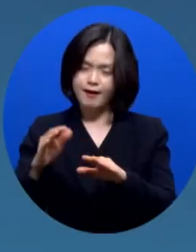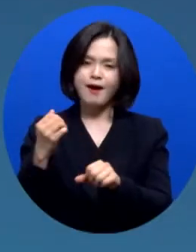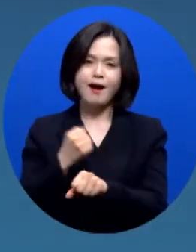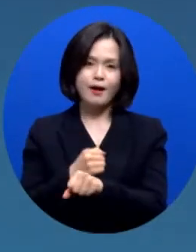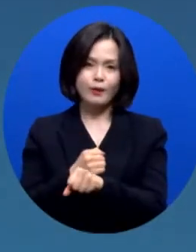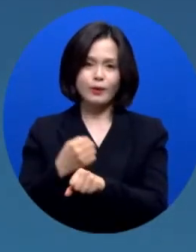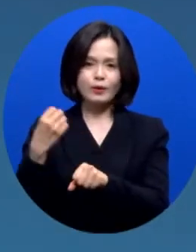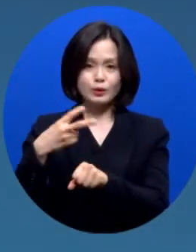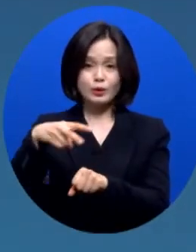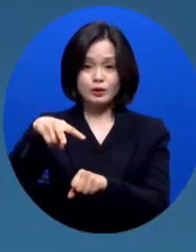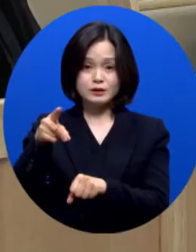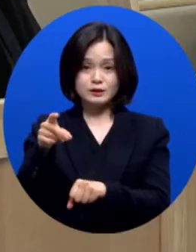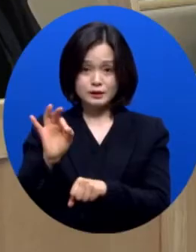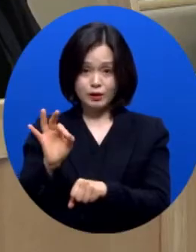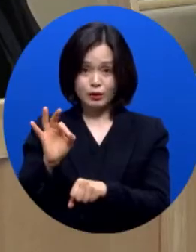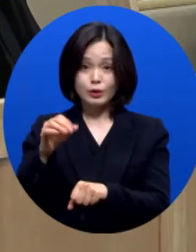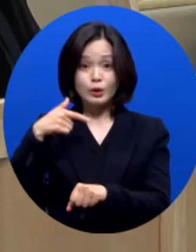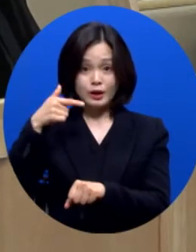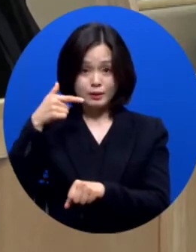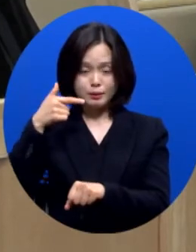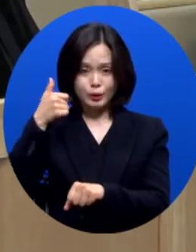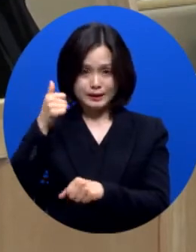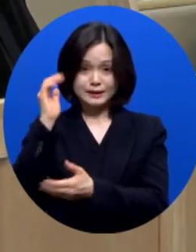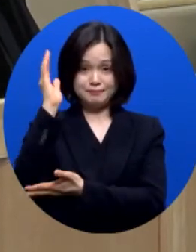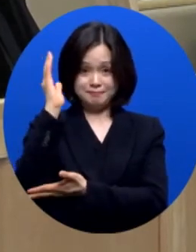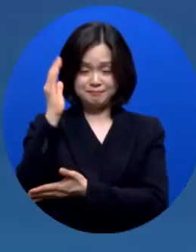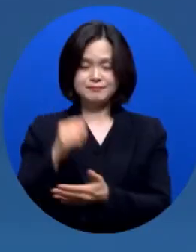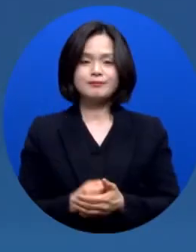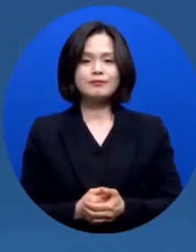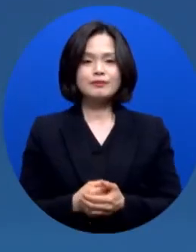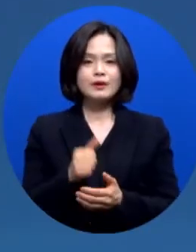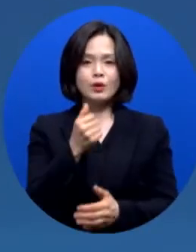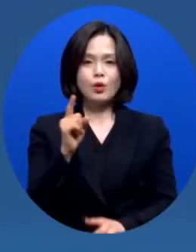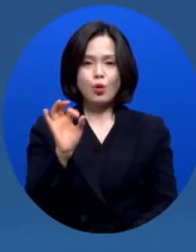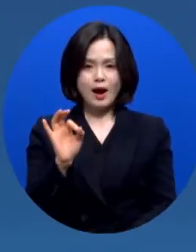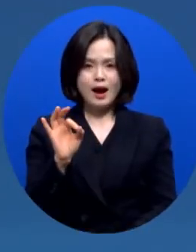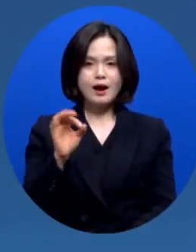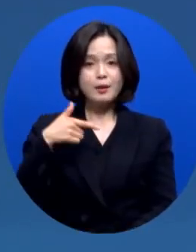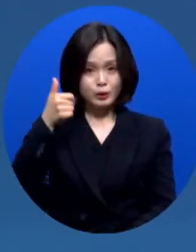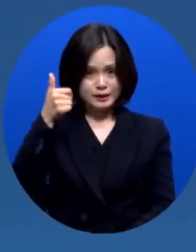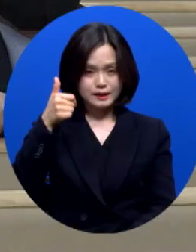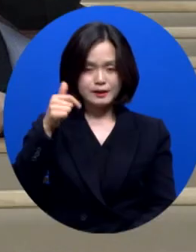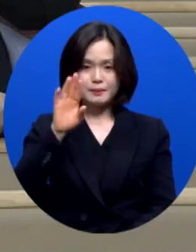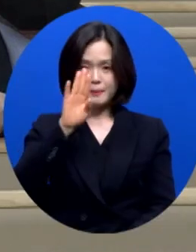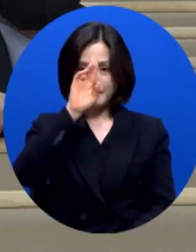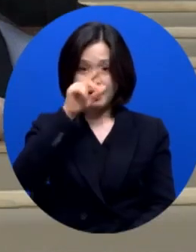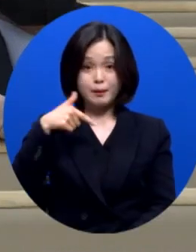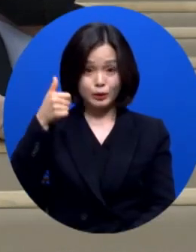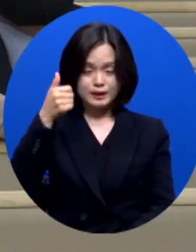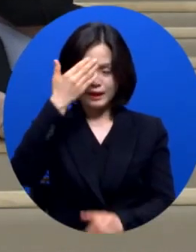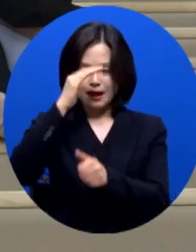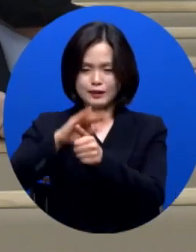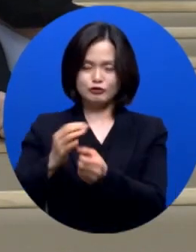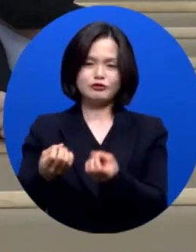목사의 집례로 황강 현 문 승엽 박우영 강도사 3명에 대한 목사 안수식 을 진행했습니다